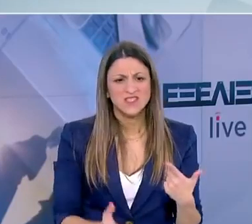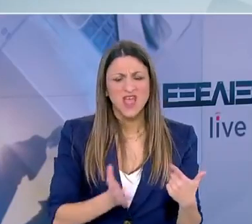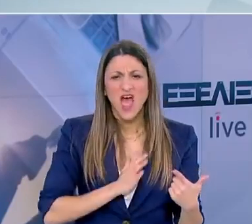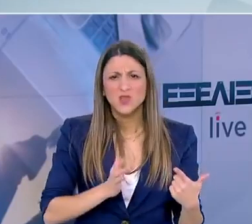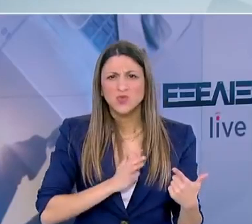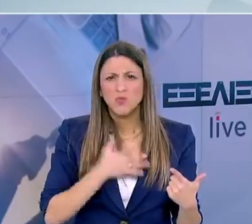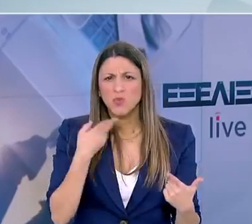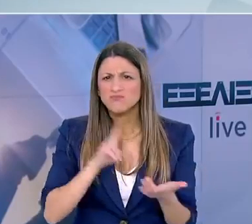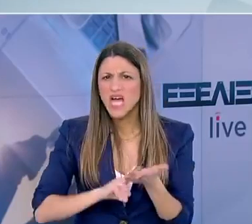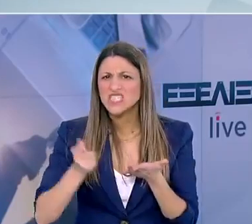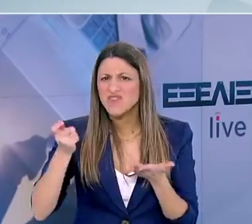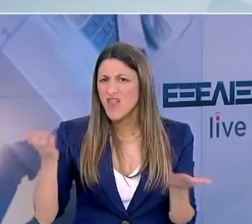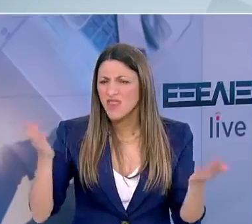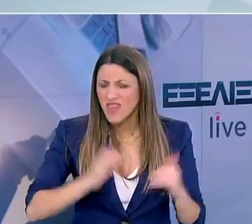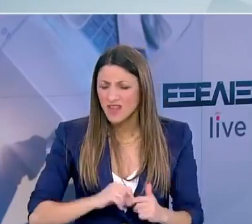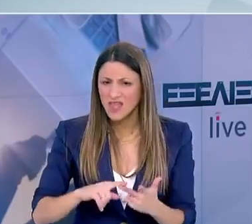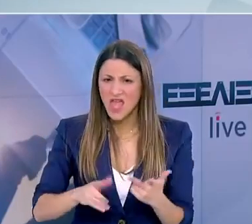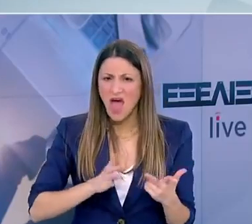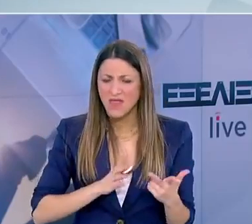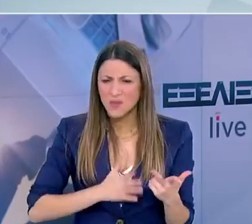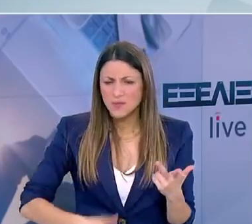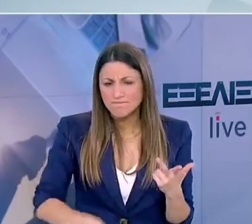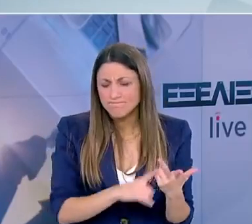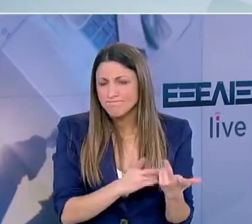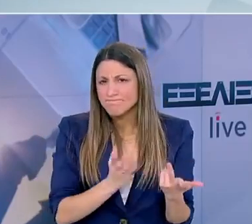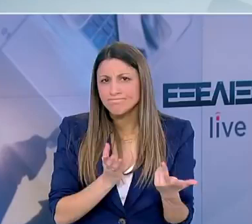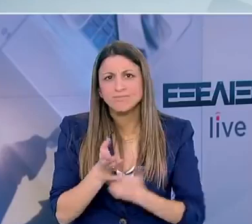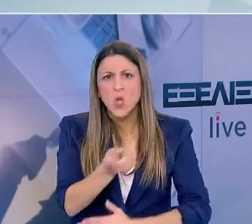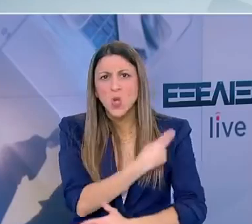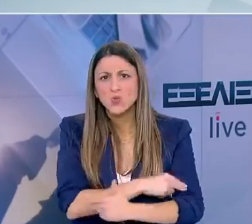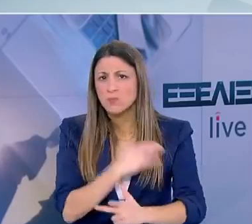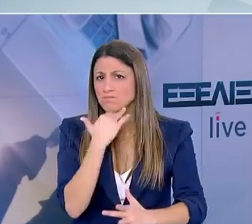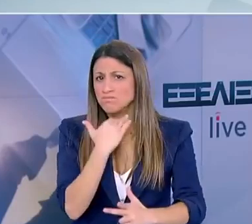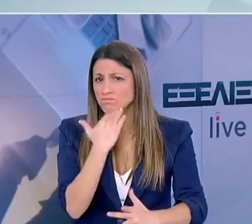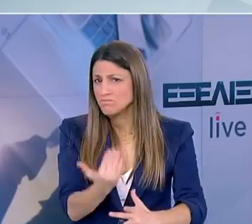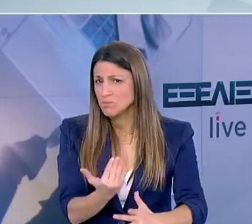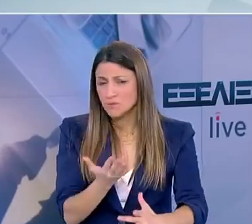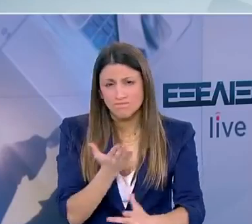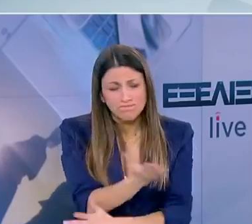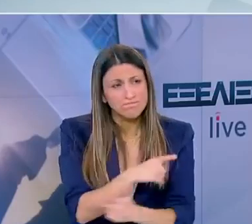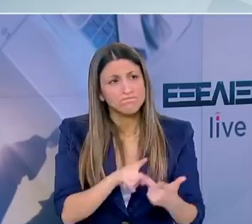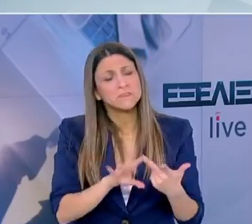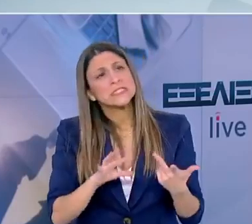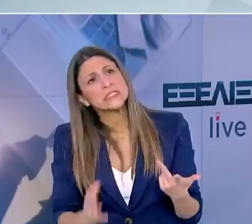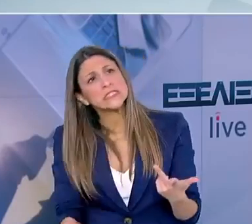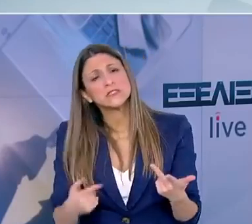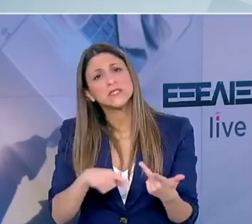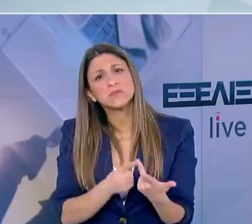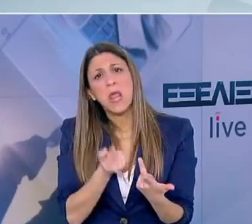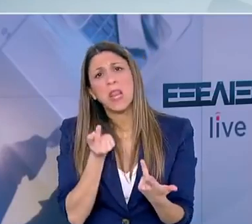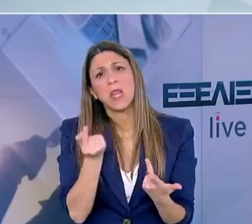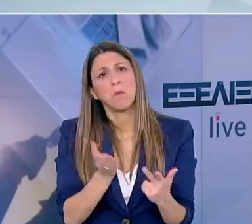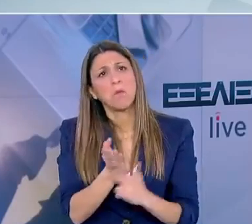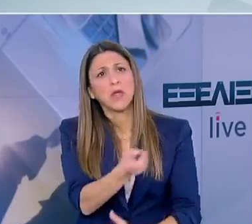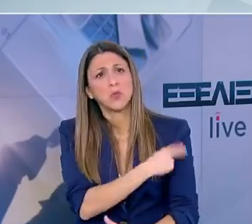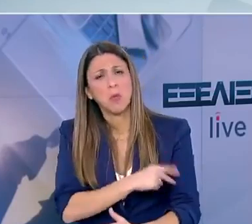οποίος είναι ανασφάλιστος, όπου υπάρχει πληθυσμός ο οποίος δεν έχει πρόσβαση στις υπηρεσίες υγείας όπως θα έπρεπε να έχει ή έχει μειωμένη